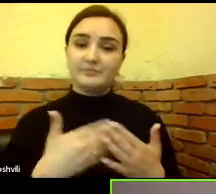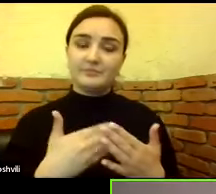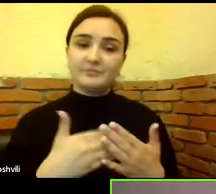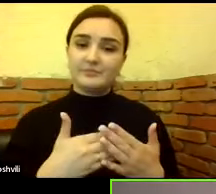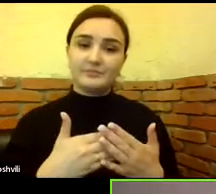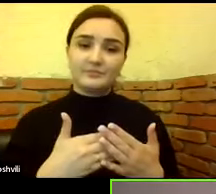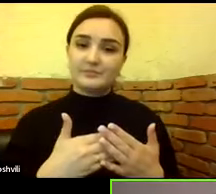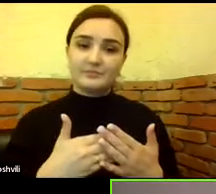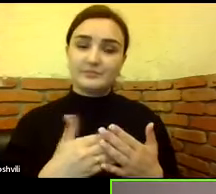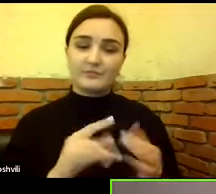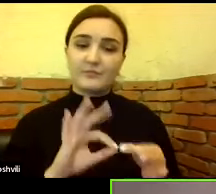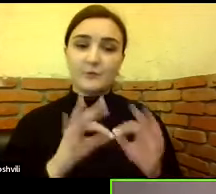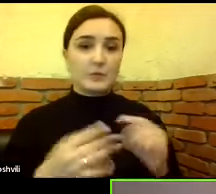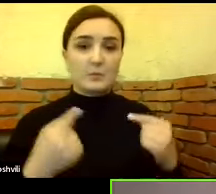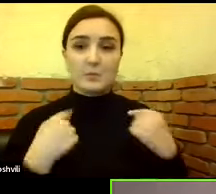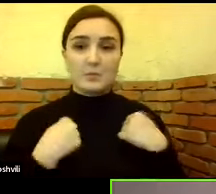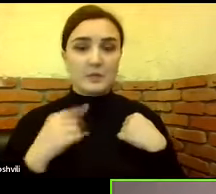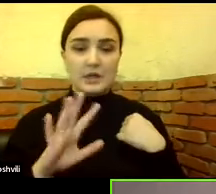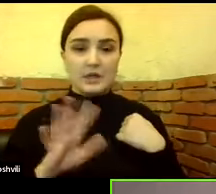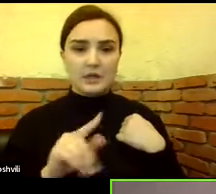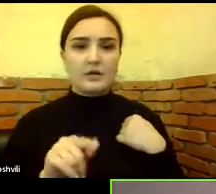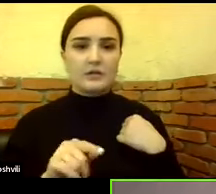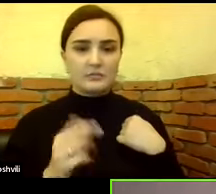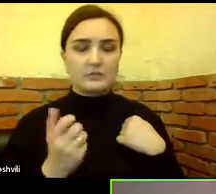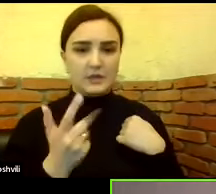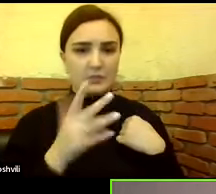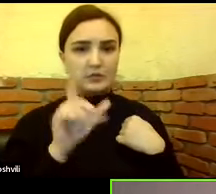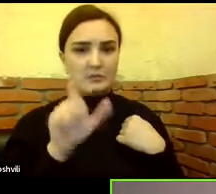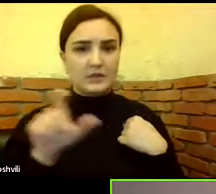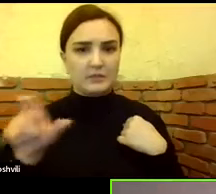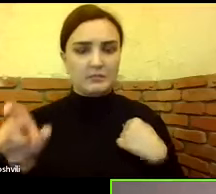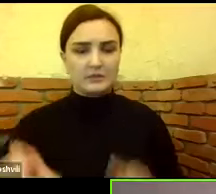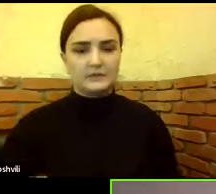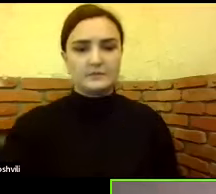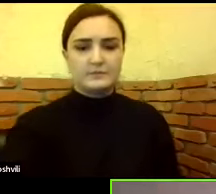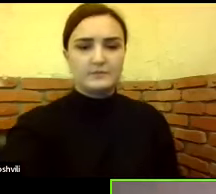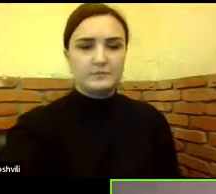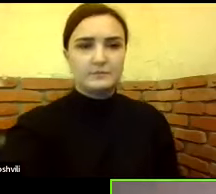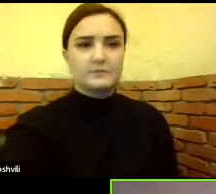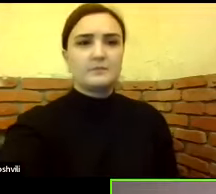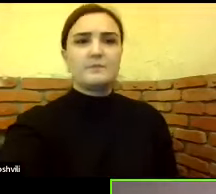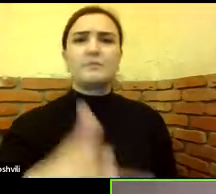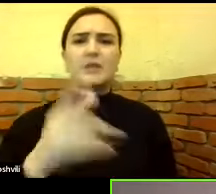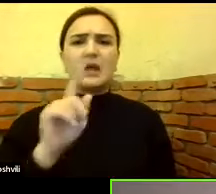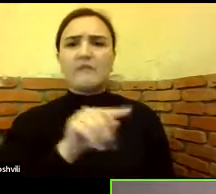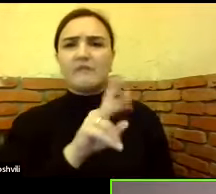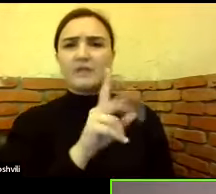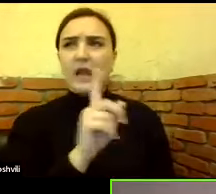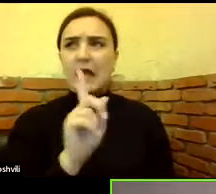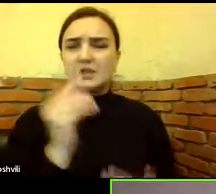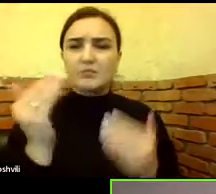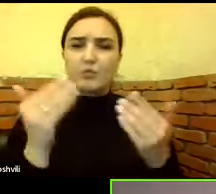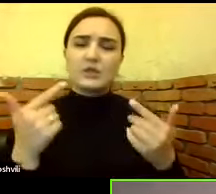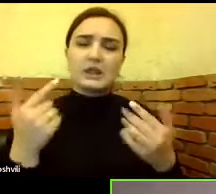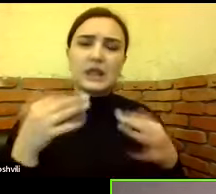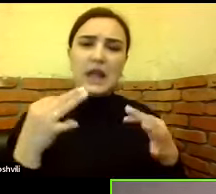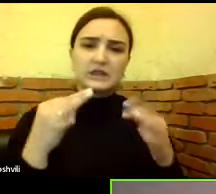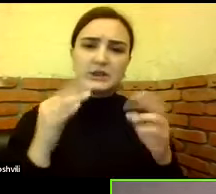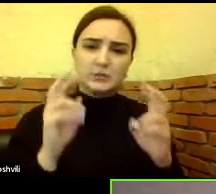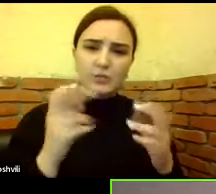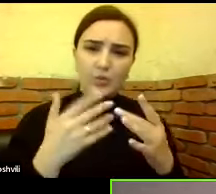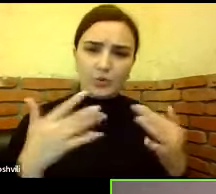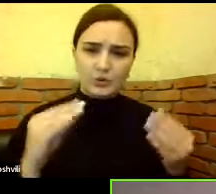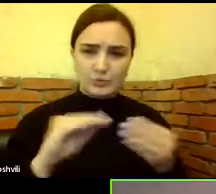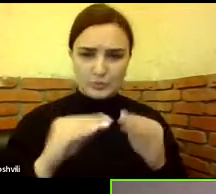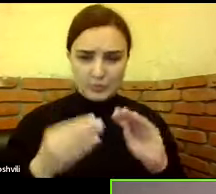არა კონკრეტულად მე, არამედ მაგალითად საზოგადოებაში შეცვლებლი, ან რა ვიცი, ტრანსპორტის პრობლემა იქნება ეს თუ განათლების თუ ასე შემდეგ,